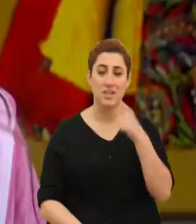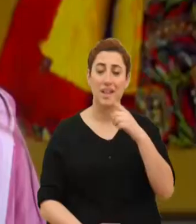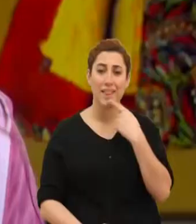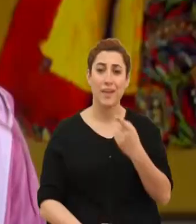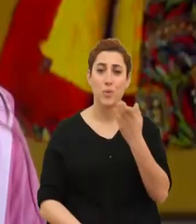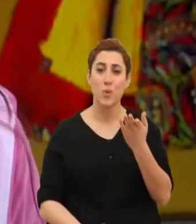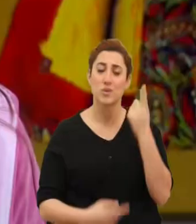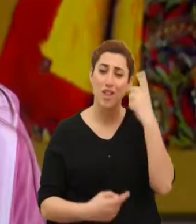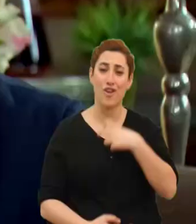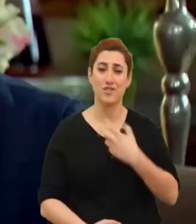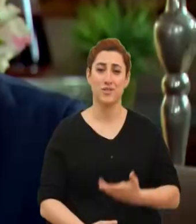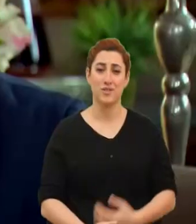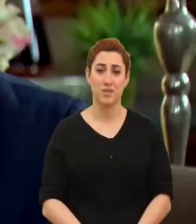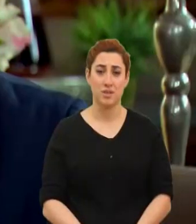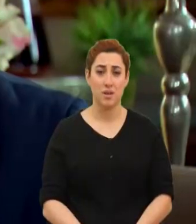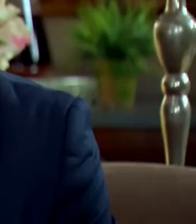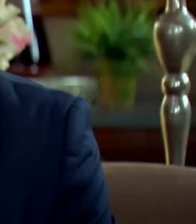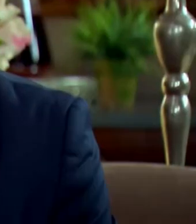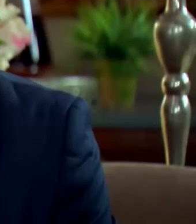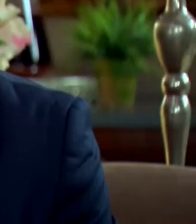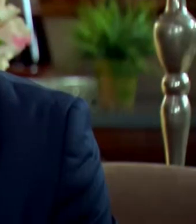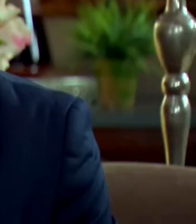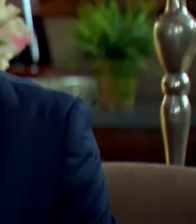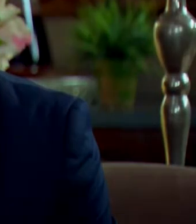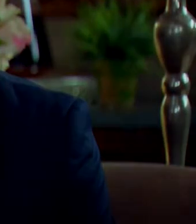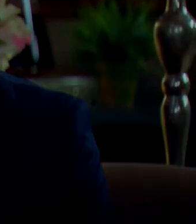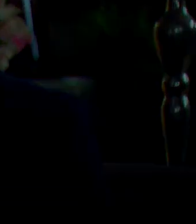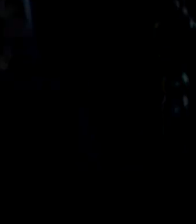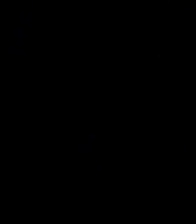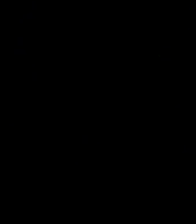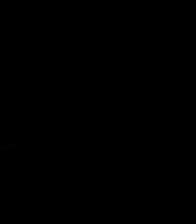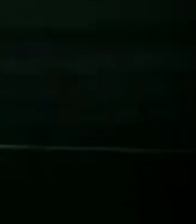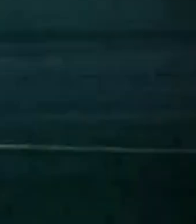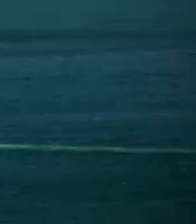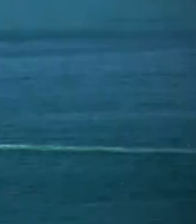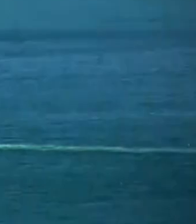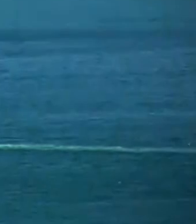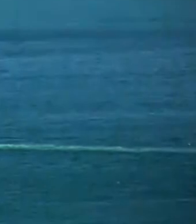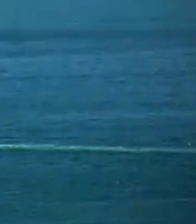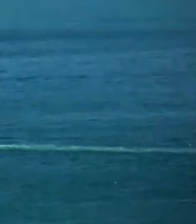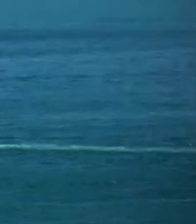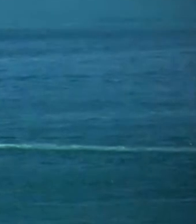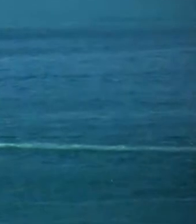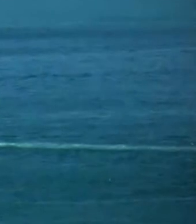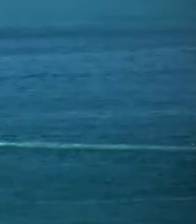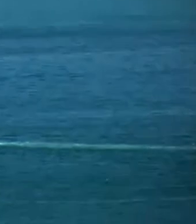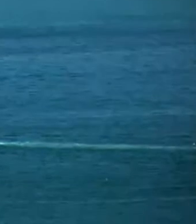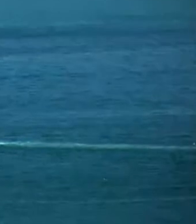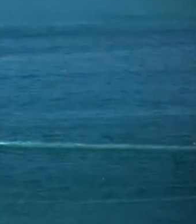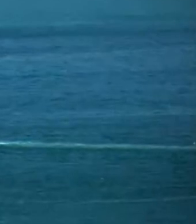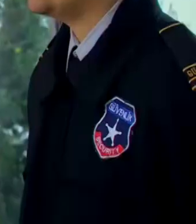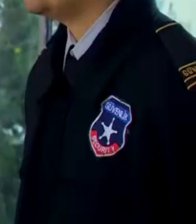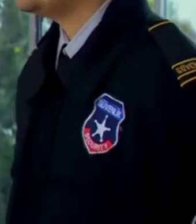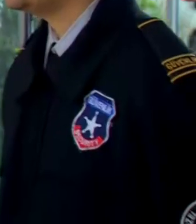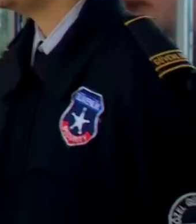Sen ne diyorsun Allah aşkına? Görüntü karardı. Geri geldiğinde bir boğaz manzarası gördük. Yalan olmasın, 3-5 saat